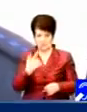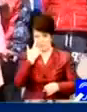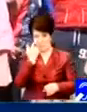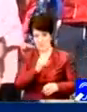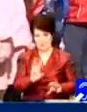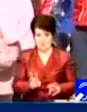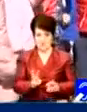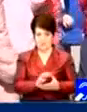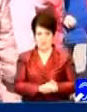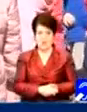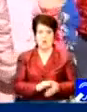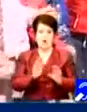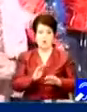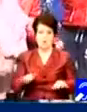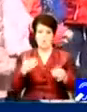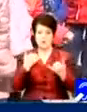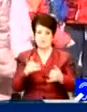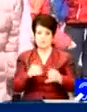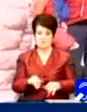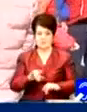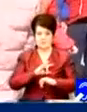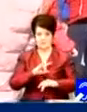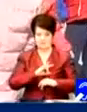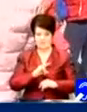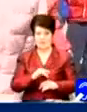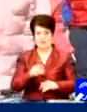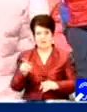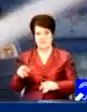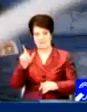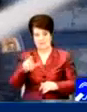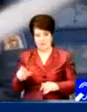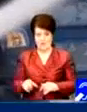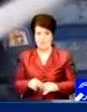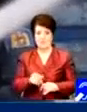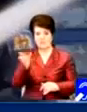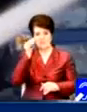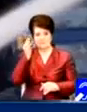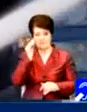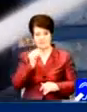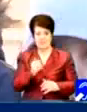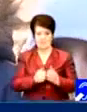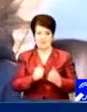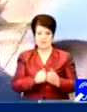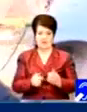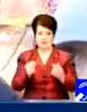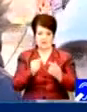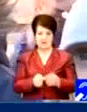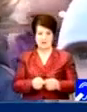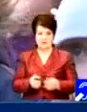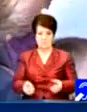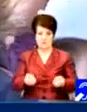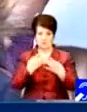un incendiu. Copiii au admirat uniformele de pompieri și au testat câte ceva din tehnica de intervenție. Când a stropit